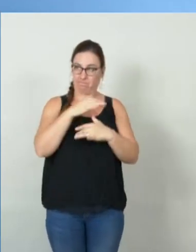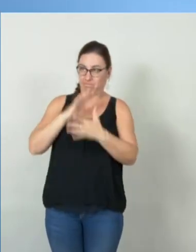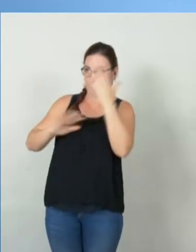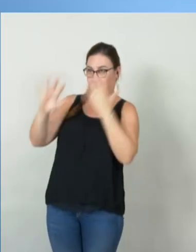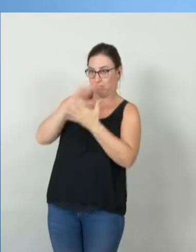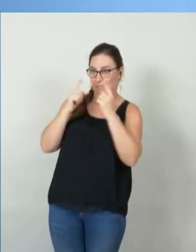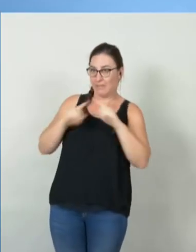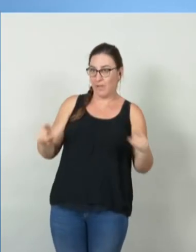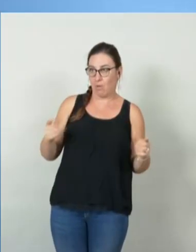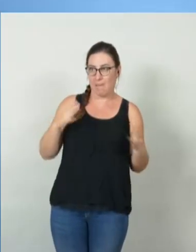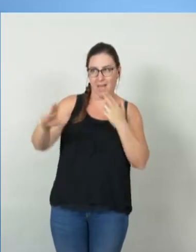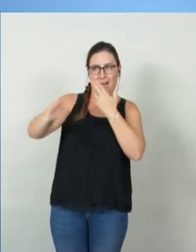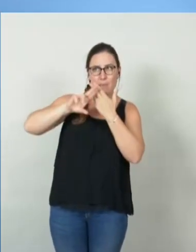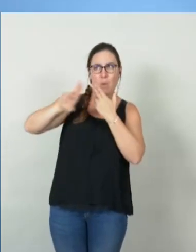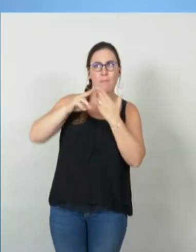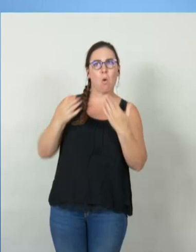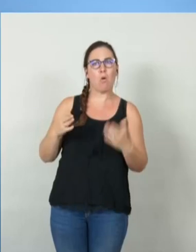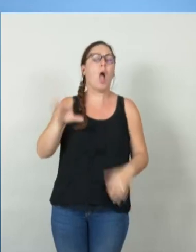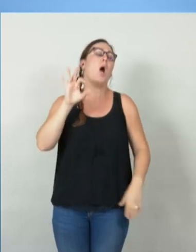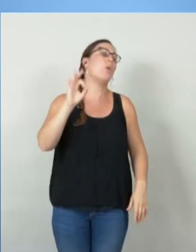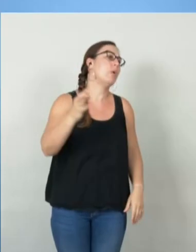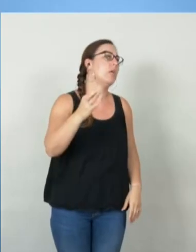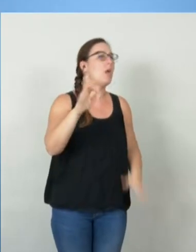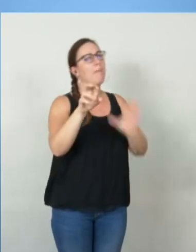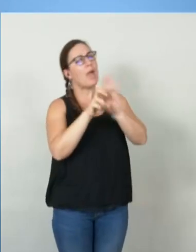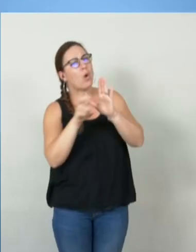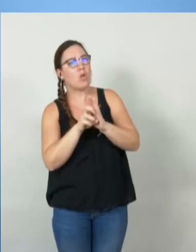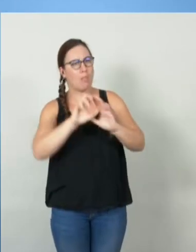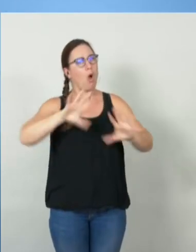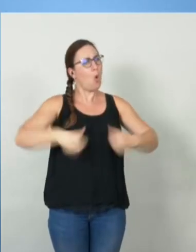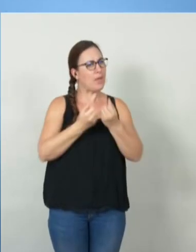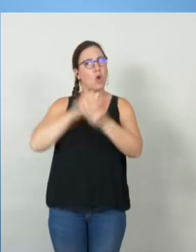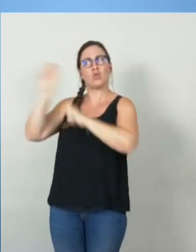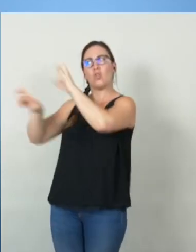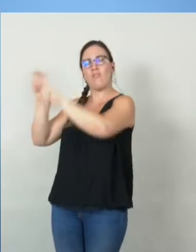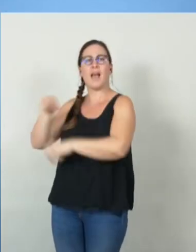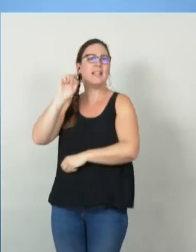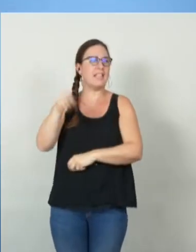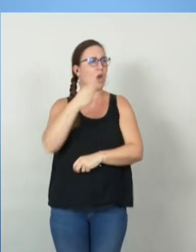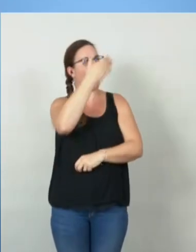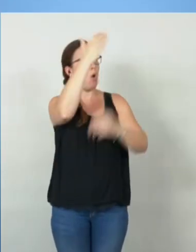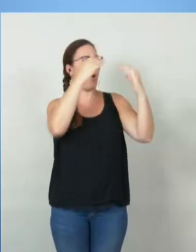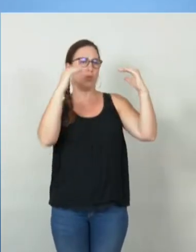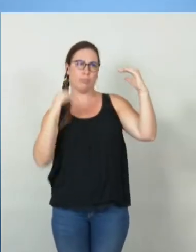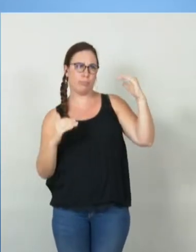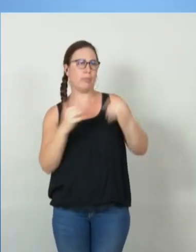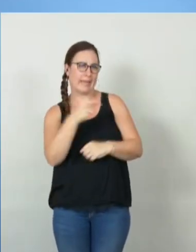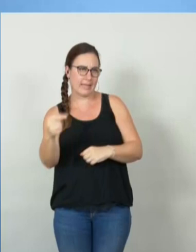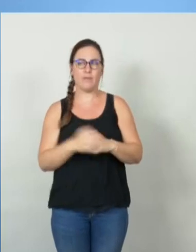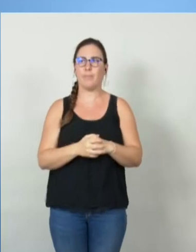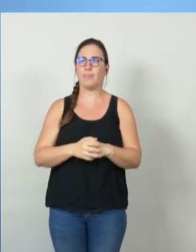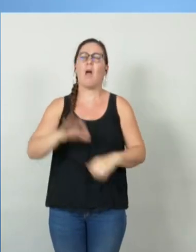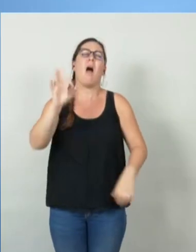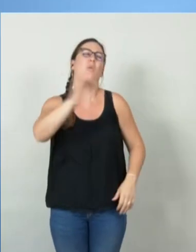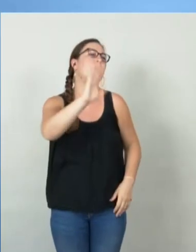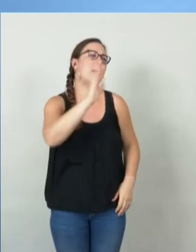dans vos réponses oui mais Grenoble à transpérer des compétences c'est normal qu'on ait des ratios par rapport aux autres villes qui soient défavorables oui mais non